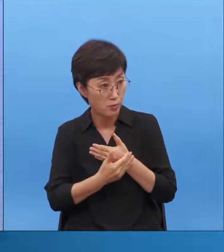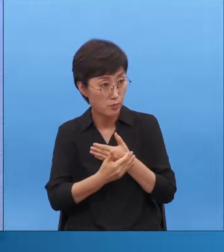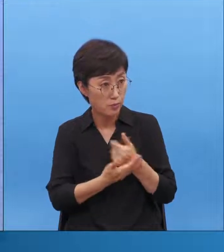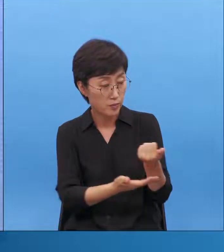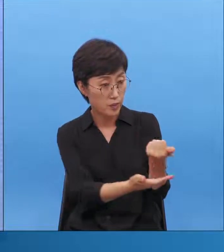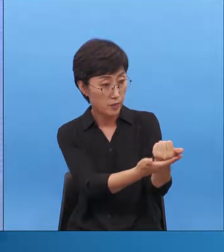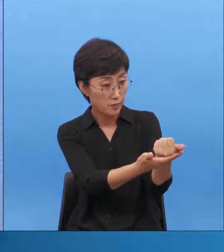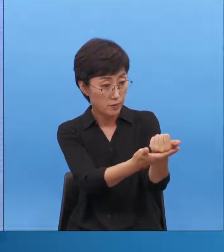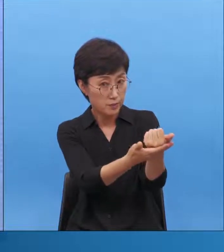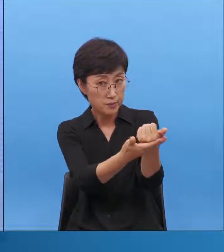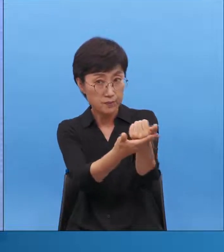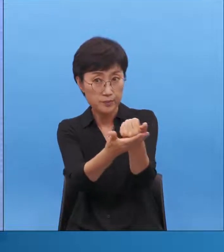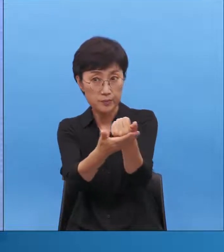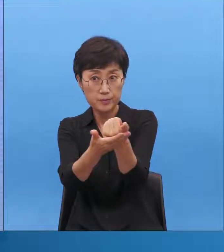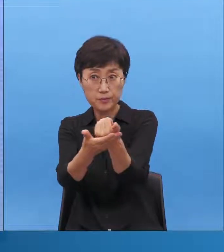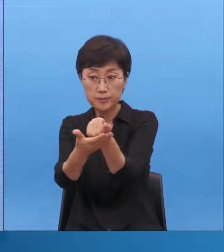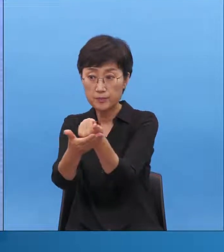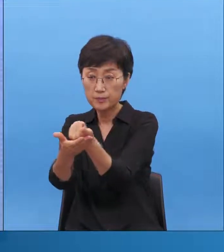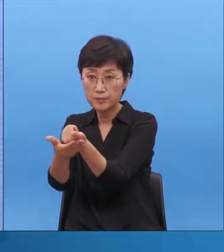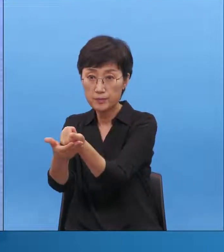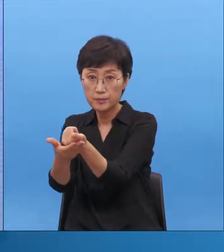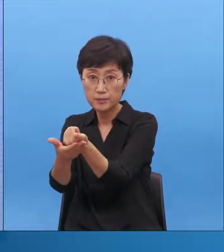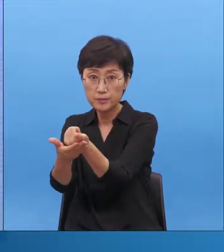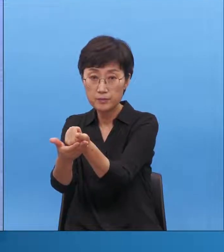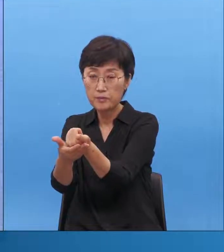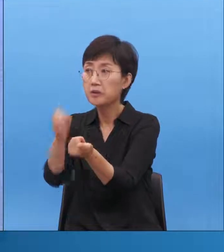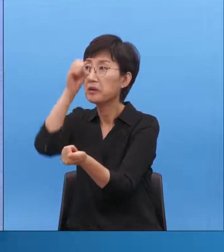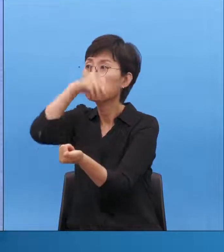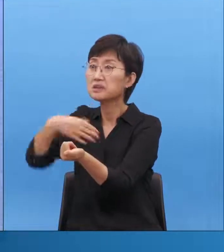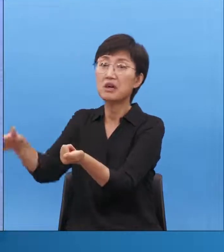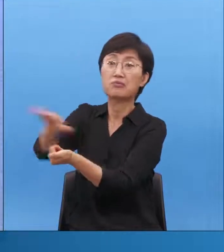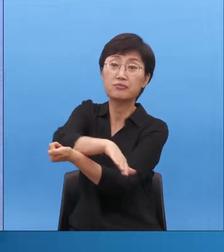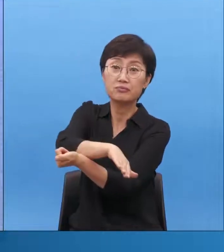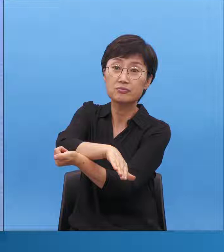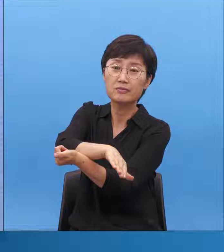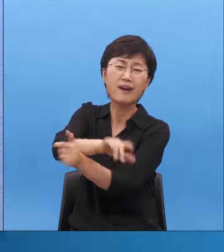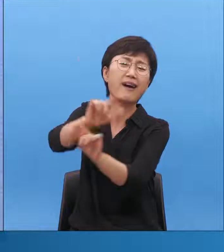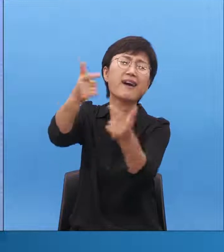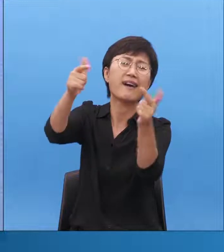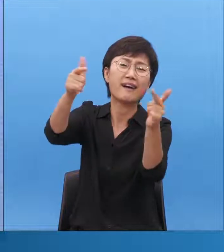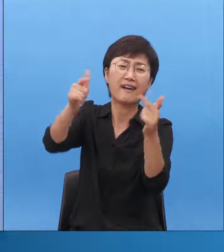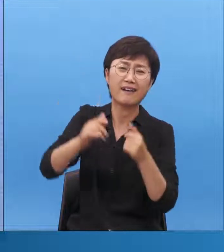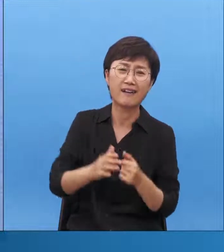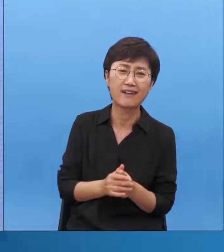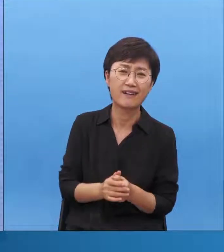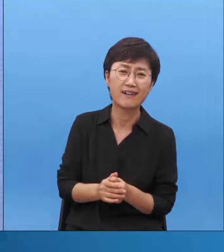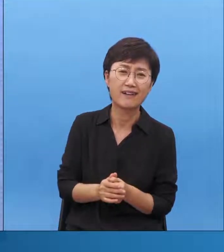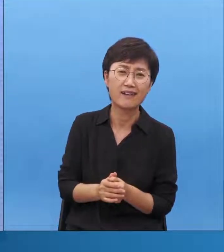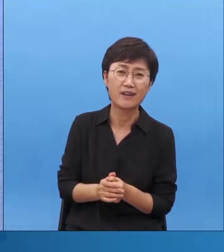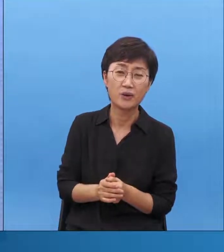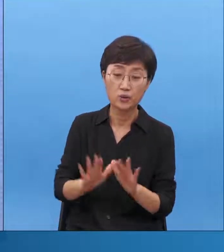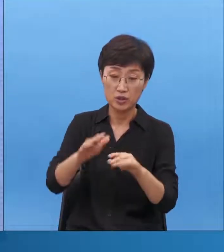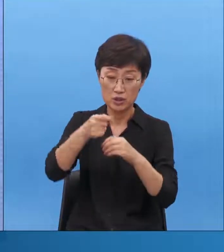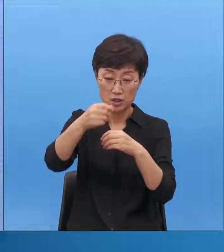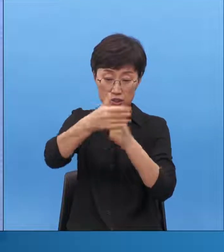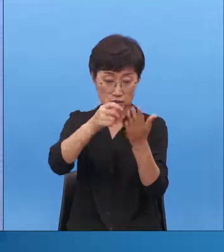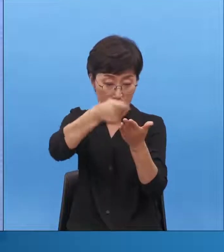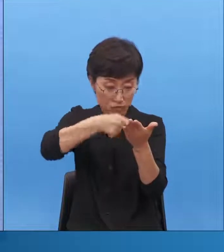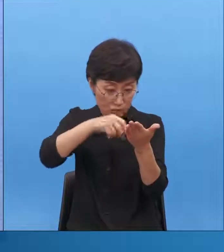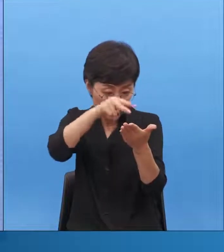넣은 게 아니에요. If you look very 자세히 carefully, 보면요. if you look very carefully, he didn't just simply take the corpse of Jesus and just 원래 bury 이게 him in a 뭐라고 tomb. 기록되어